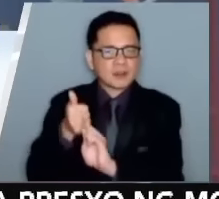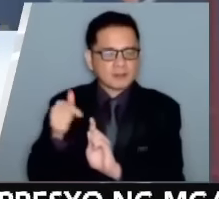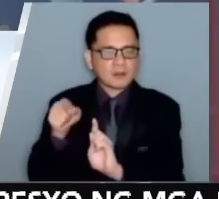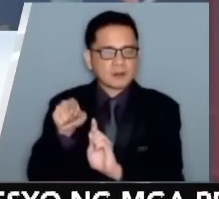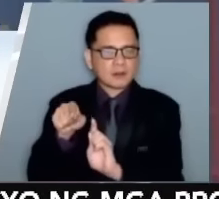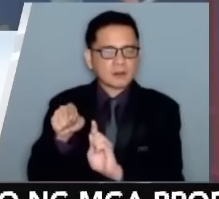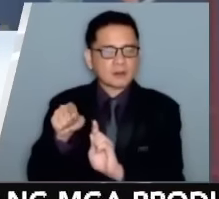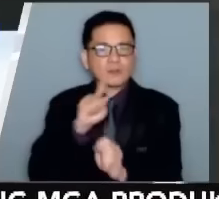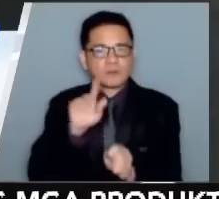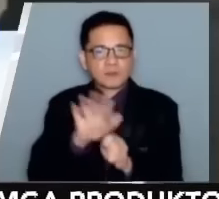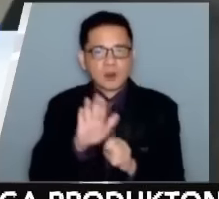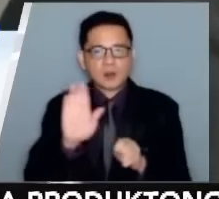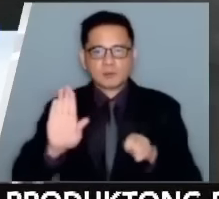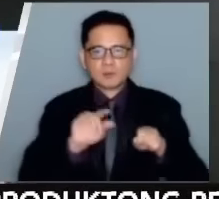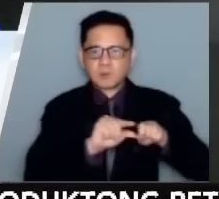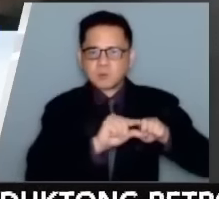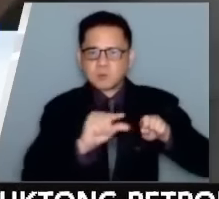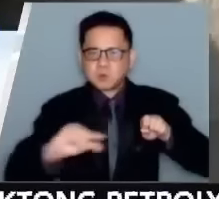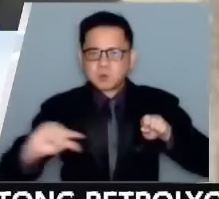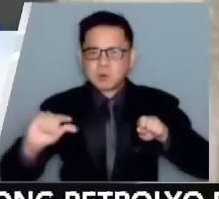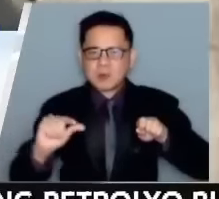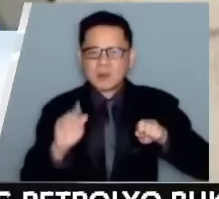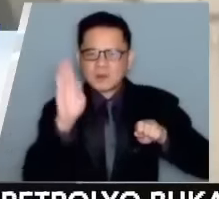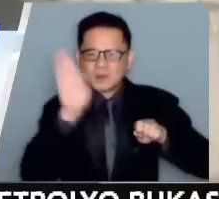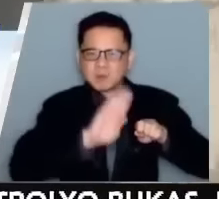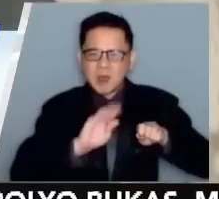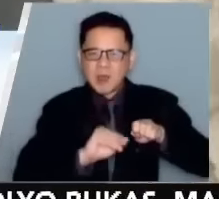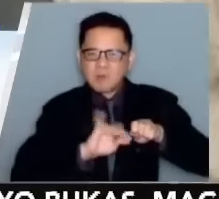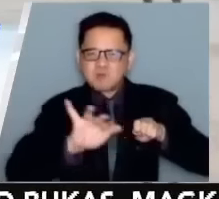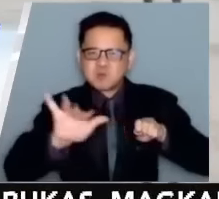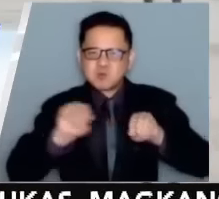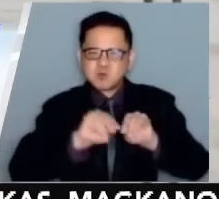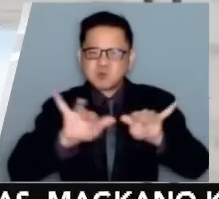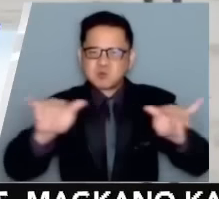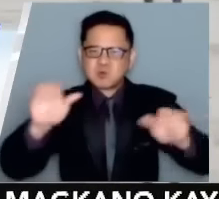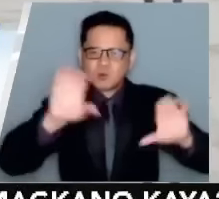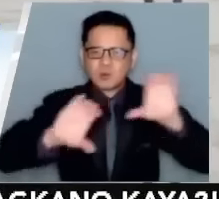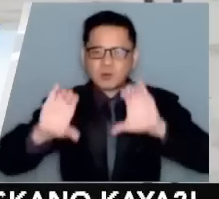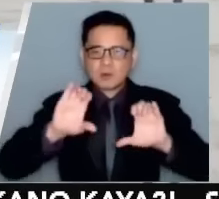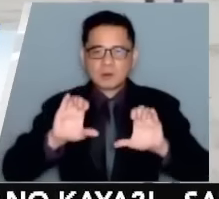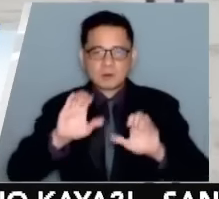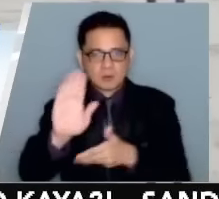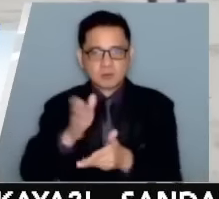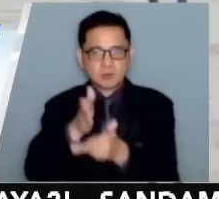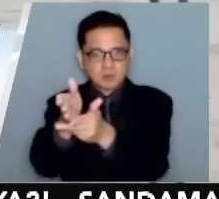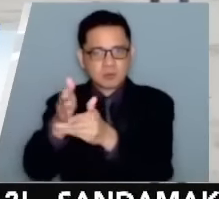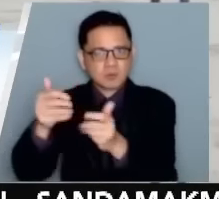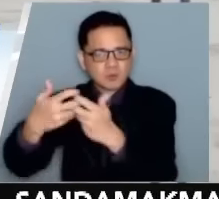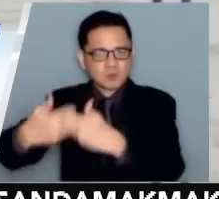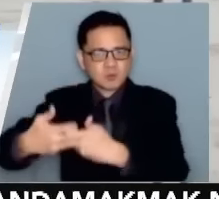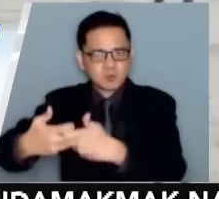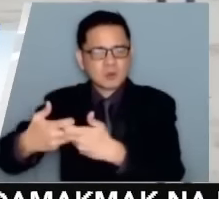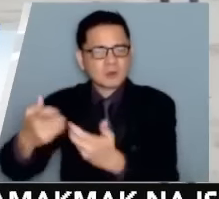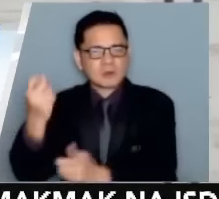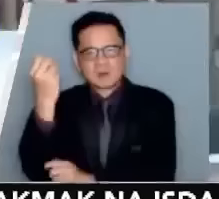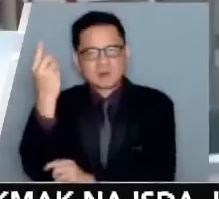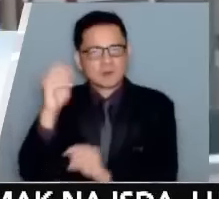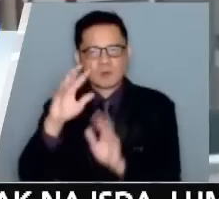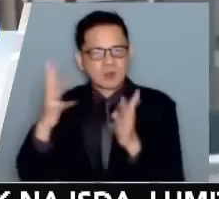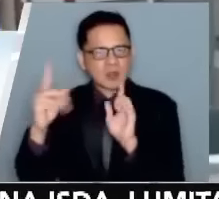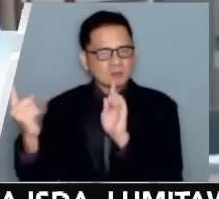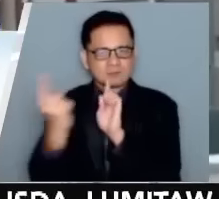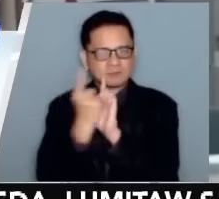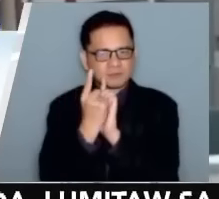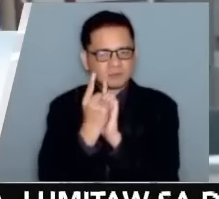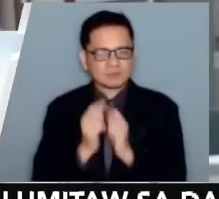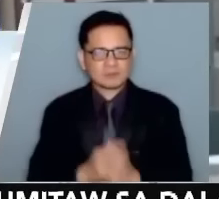tubo ng planta pinuntahan ng news team ang nasabing planta Ngunit walang humarap na kinatawan ng management ayon sa penro